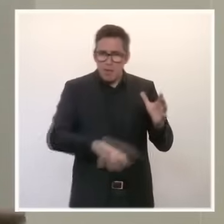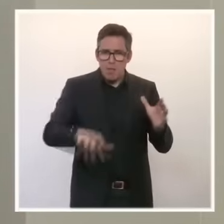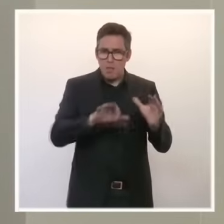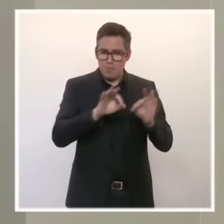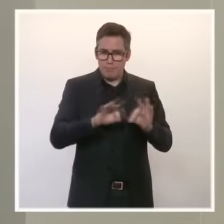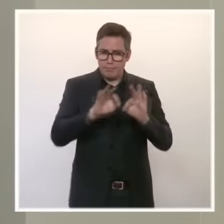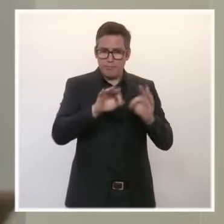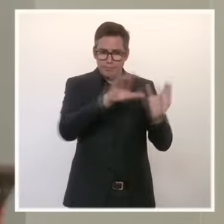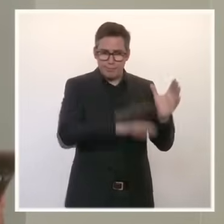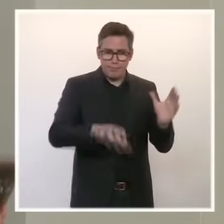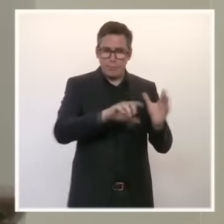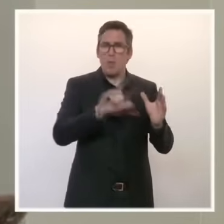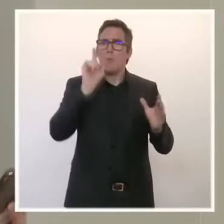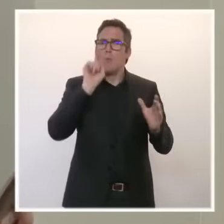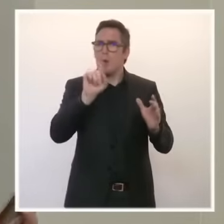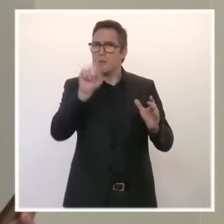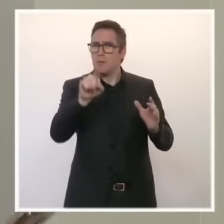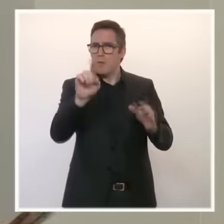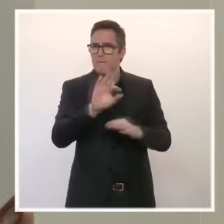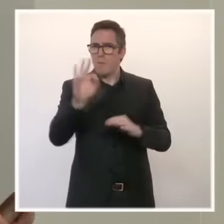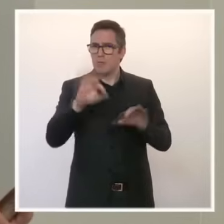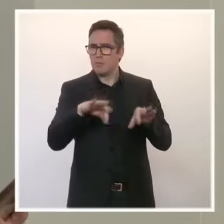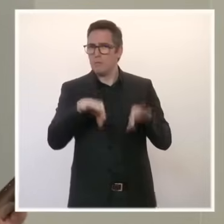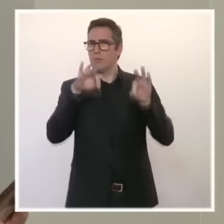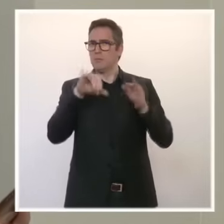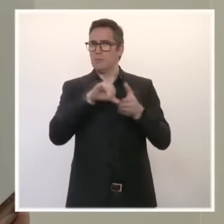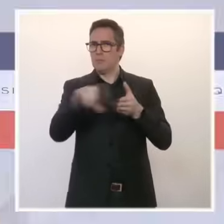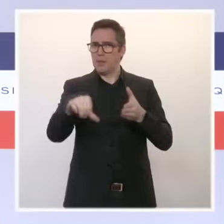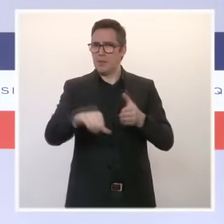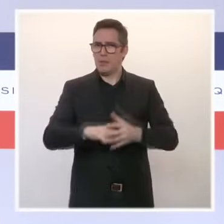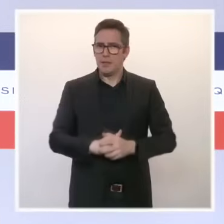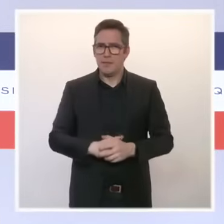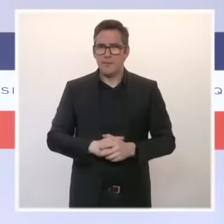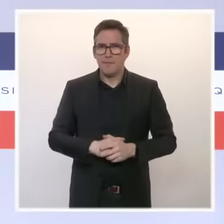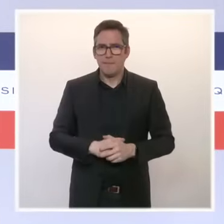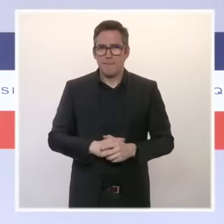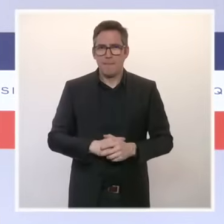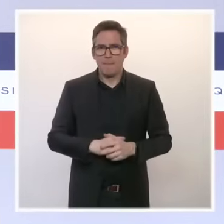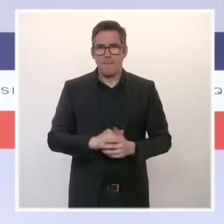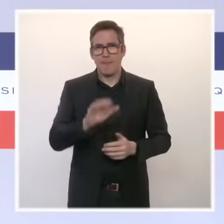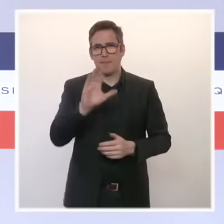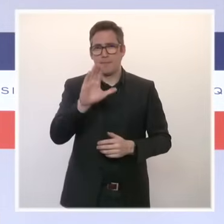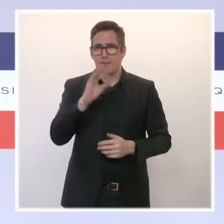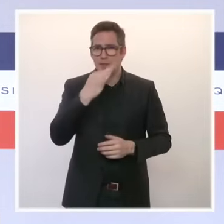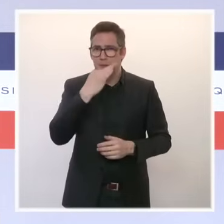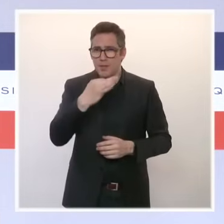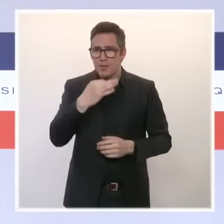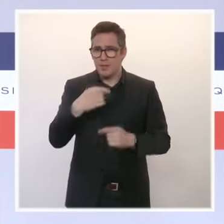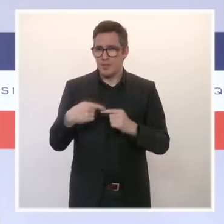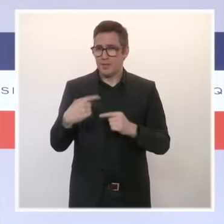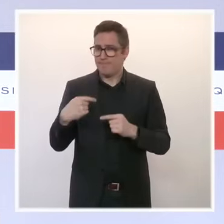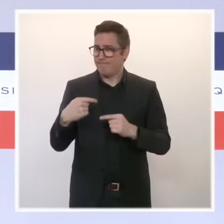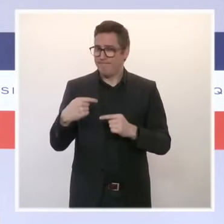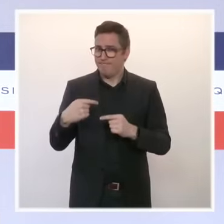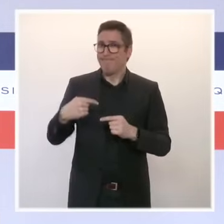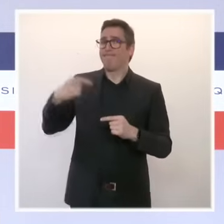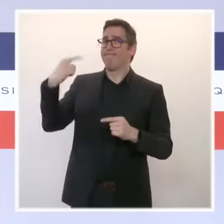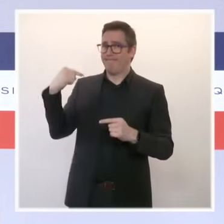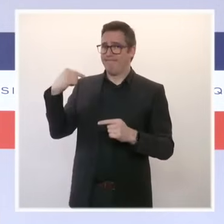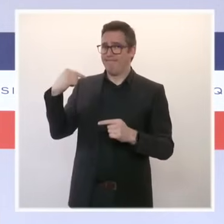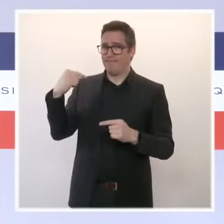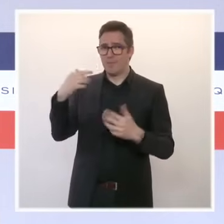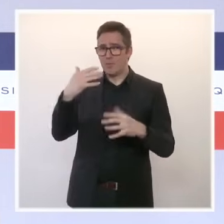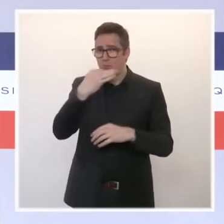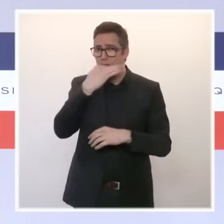Pourquoi la France a suspendu son financement à l'UNROI ? Comme je vous l'ai dit, alors pas la semaine dernière, mais la semaine d'avant, puisqu'il n a pas eu de questions